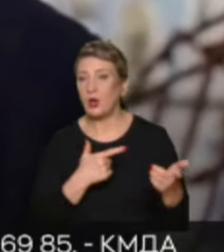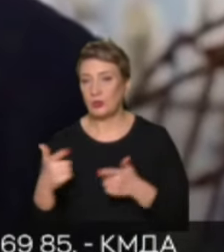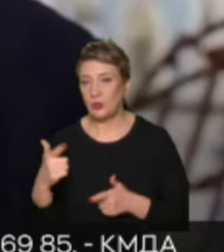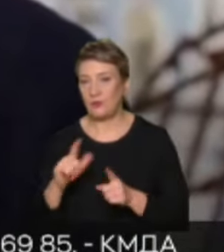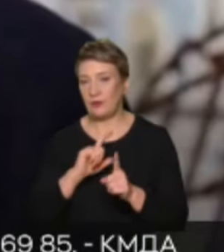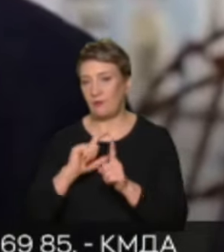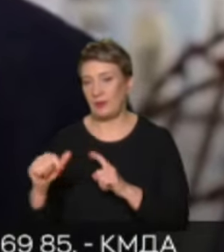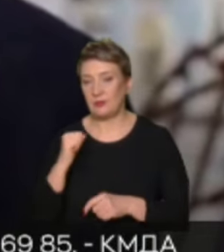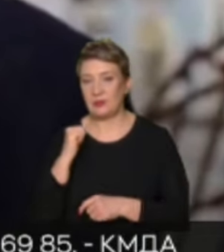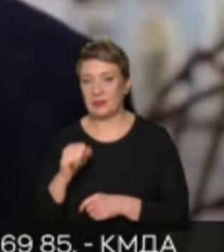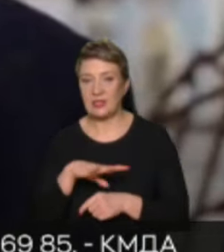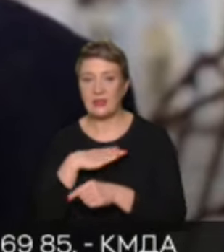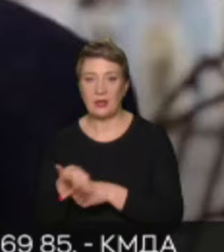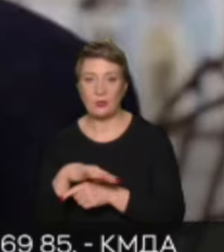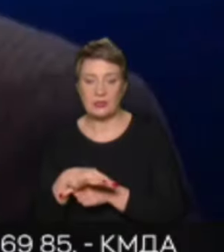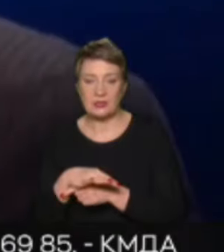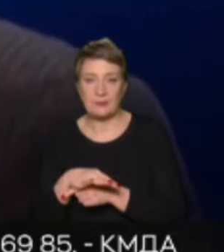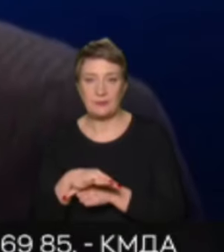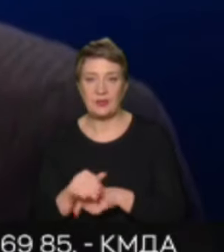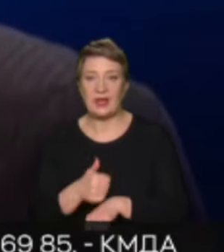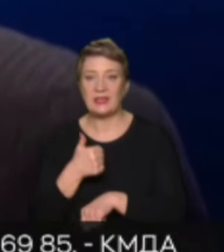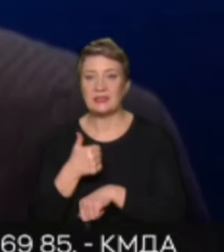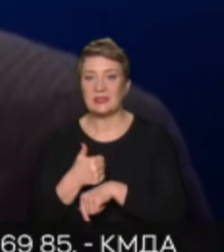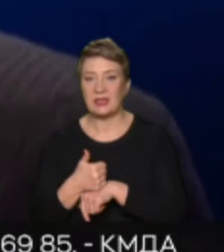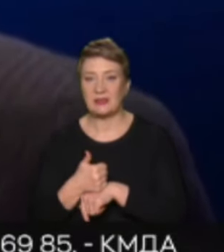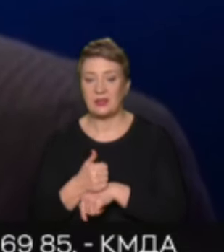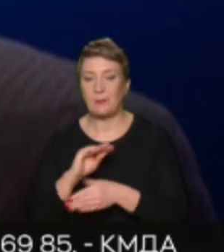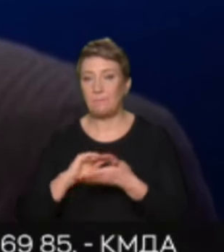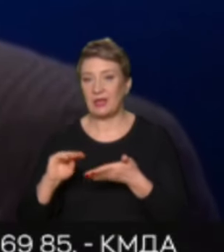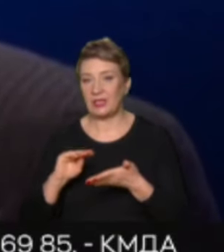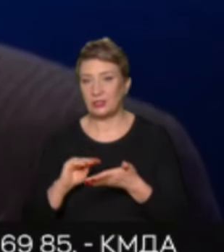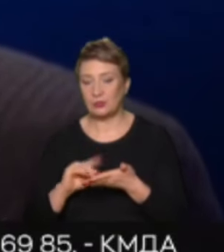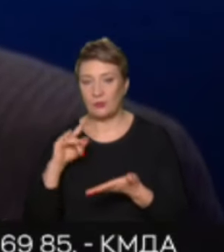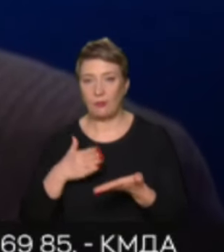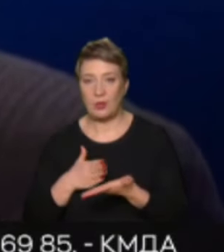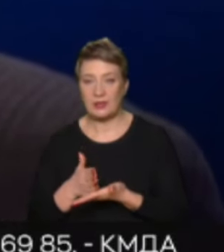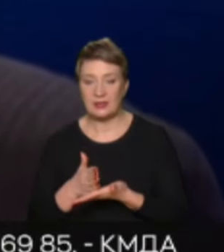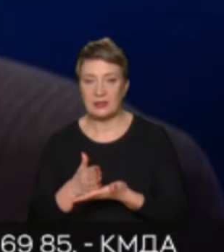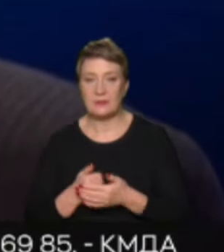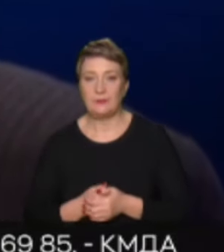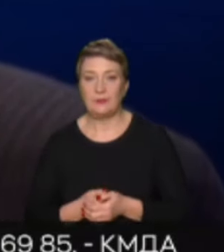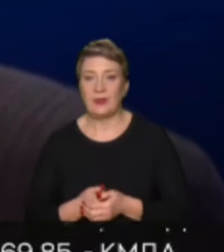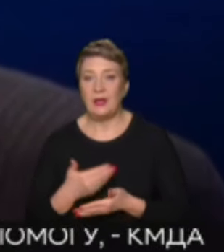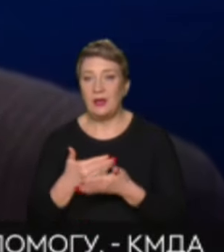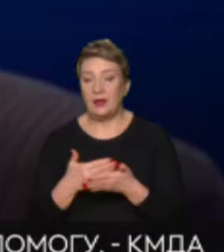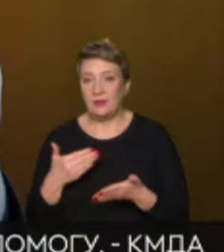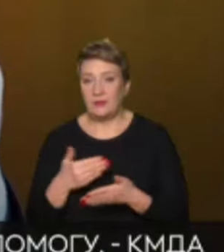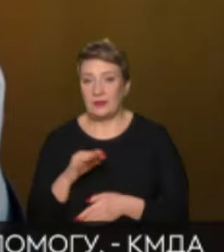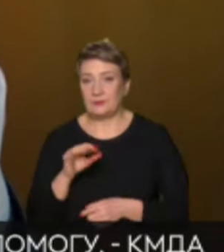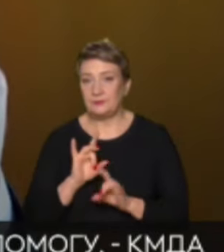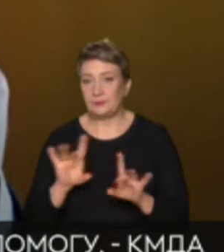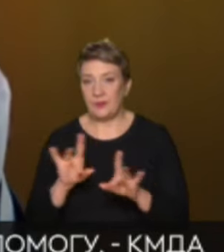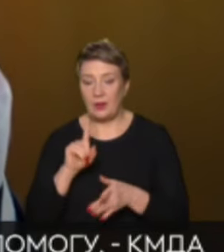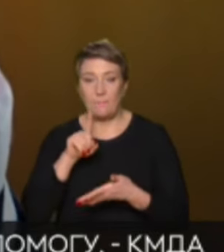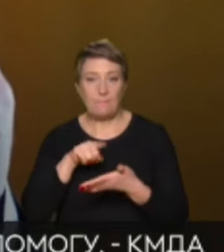на обстріл і сенатор Ліндсі Грем. Про це пише політика. Сенатор від штату Південна Кароліна висловив впевненість,